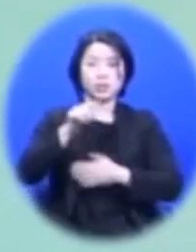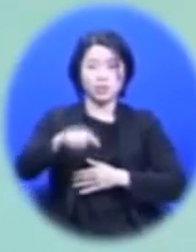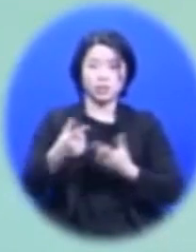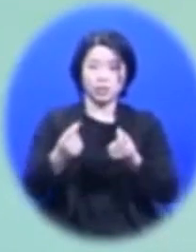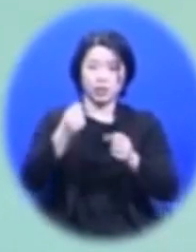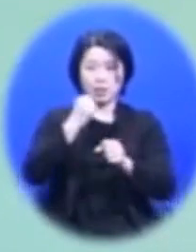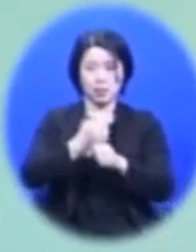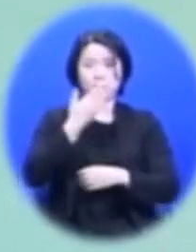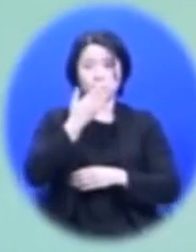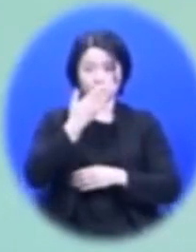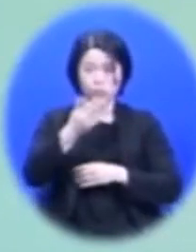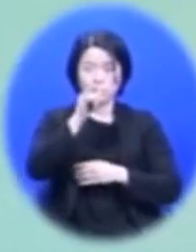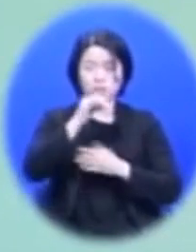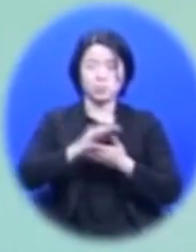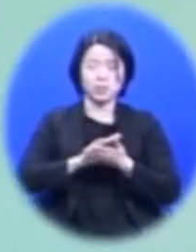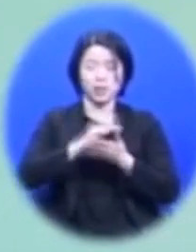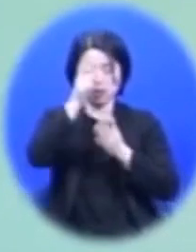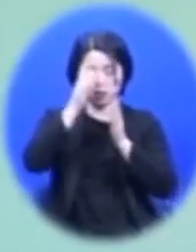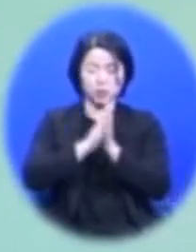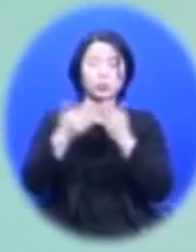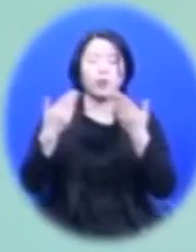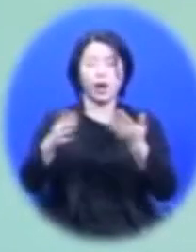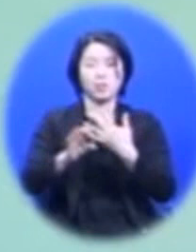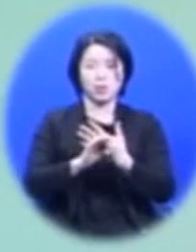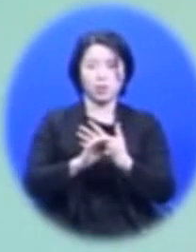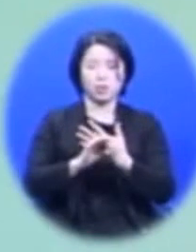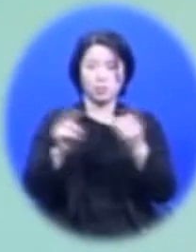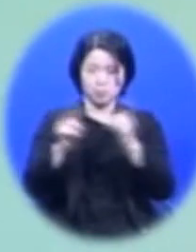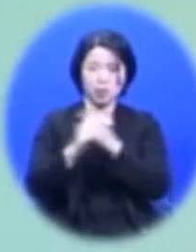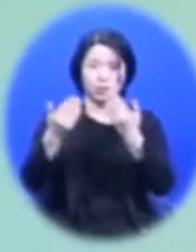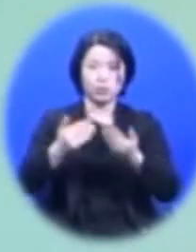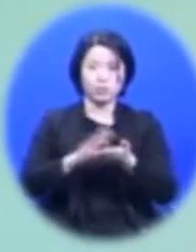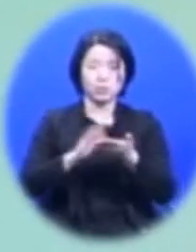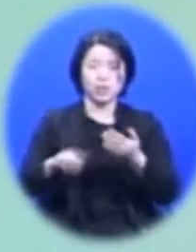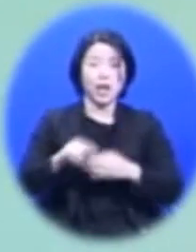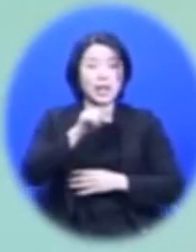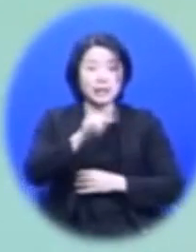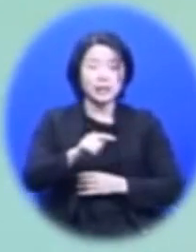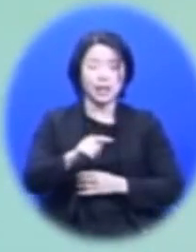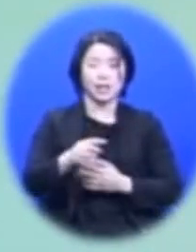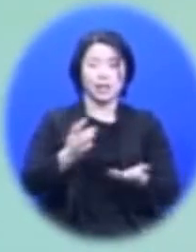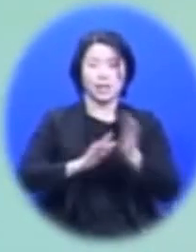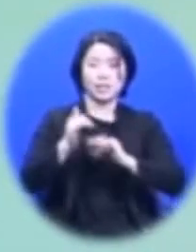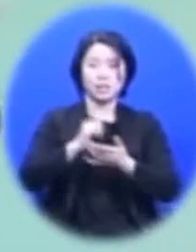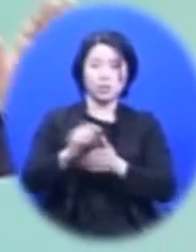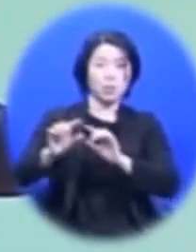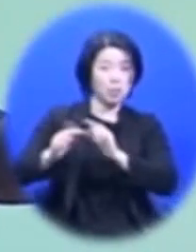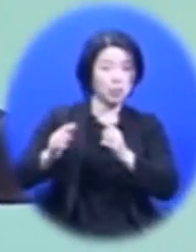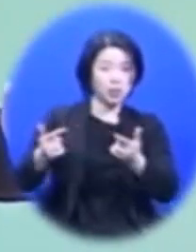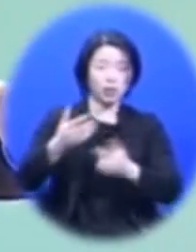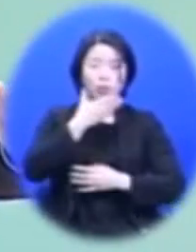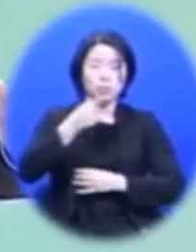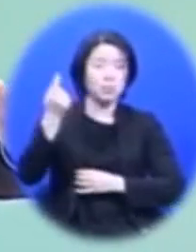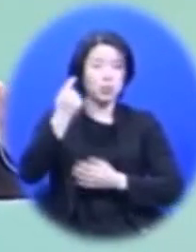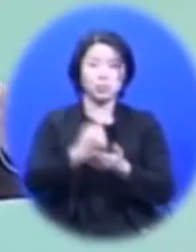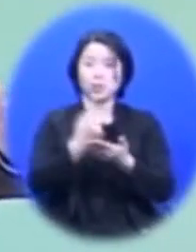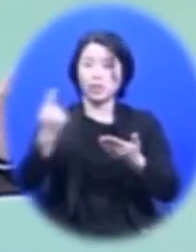해주세요. 기도하면. 그가 예수님을 부인하고 복음을 떠나지